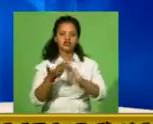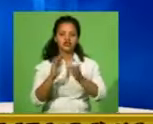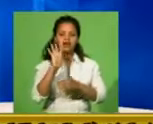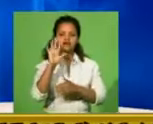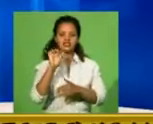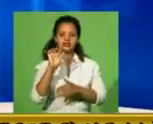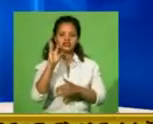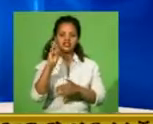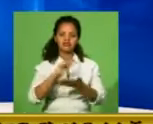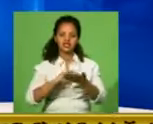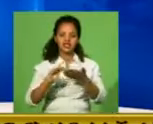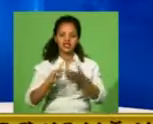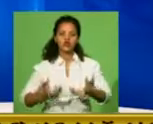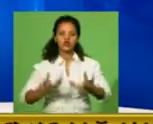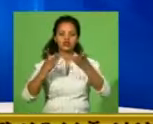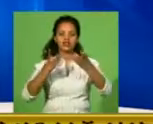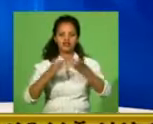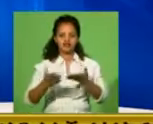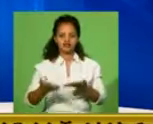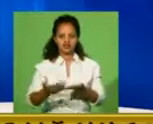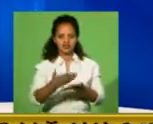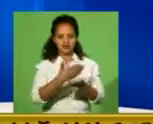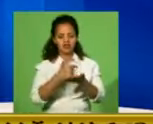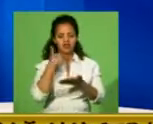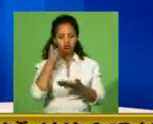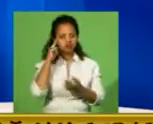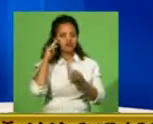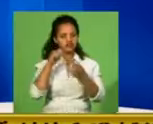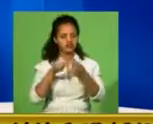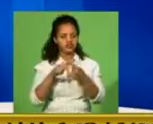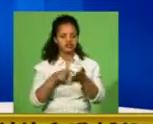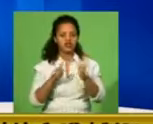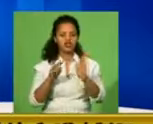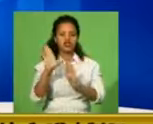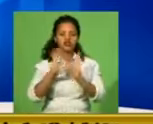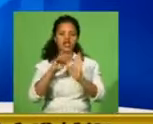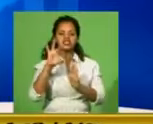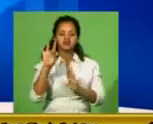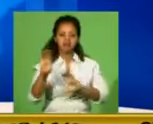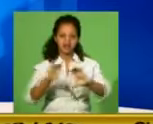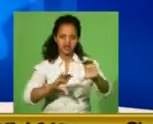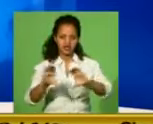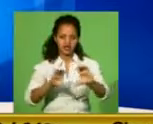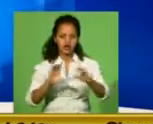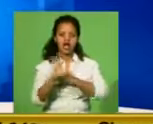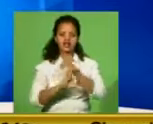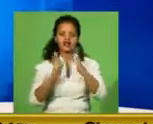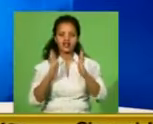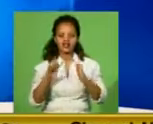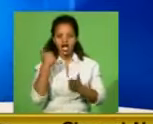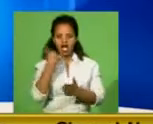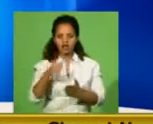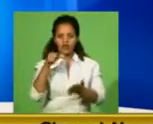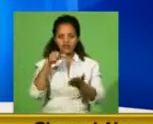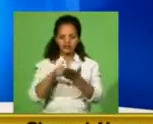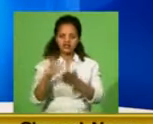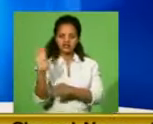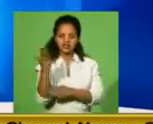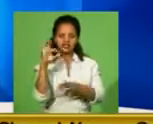5.6 ሚሊዮን ኩንታል ምርት ይሰበሰባል ተብሎ እንደሚጠበቅም የተገለጸው። ግንቦት 8 በሚደረገው ሀገር አቀፍ የአረንጓዴ አሻራ ችግኝ